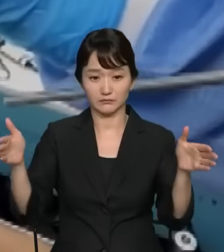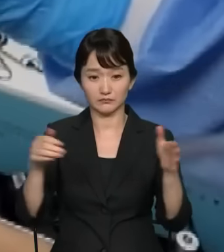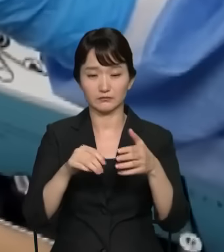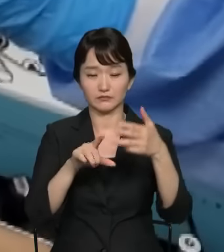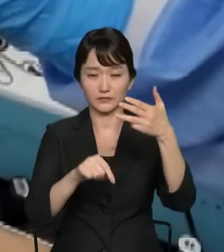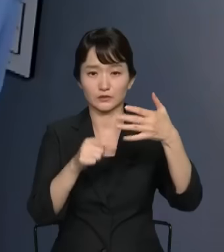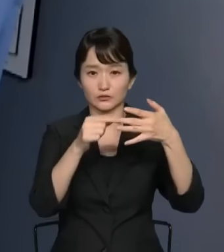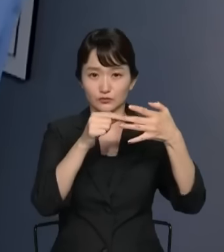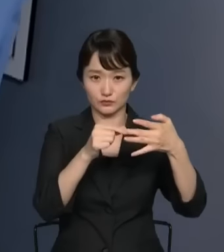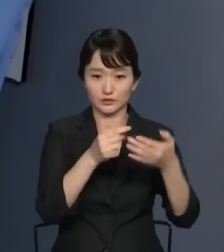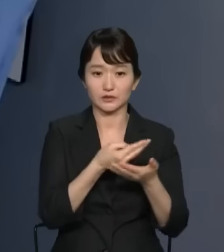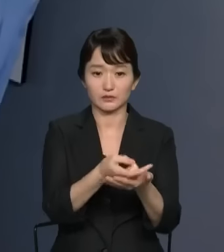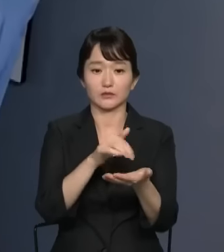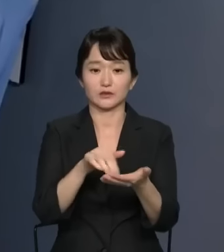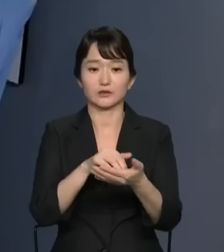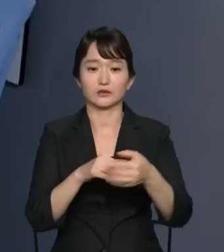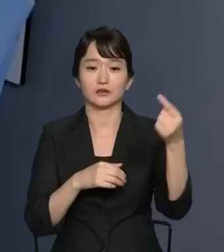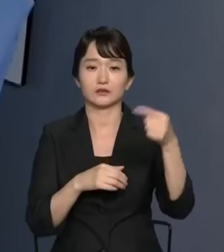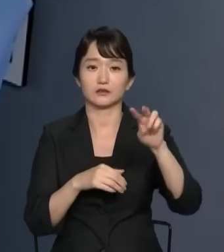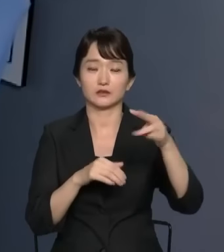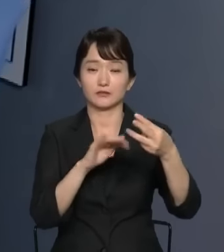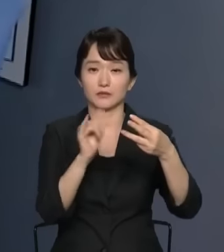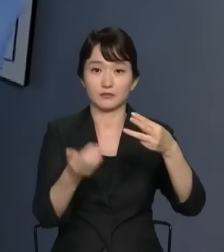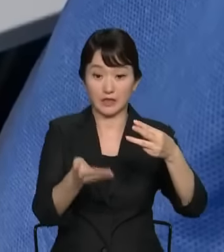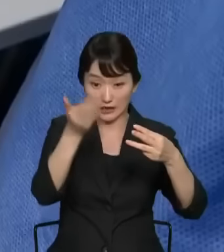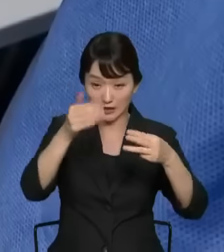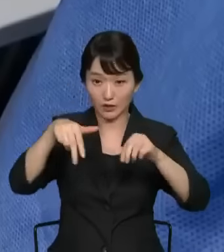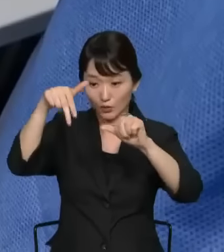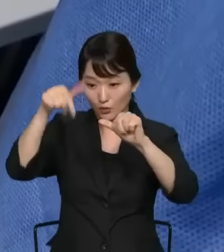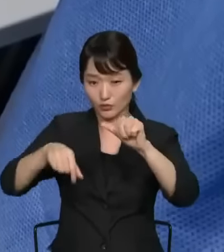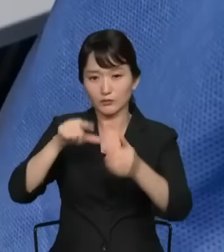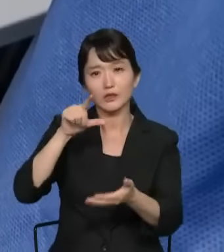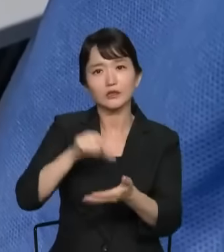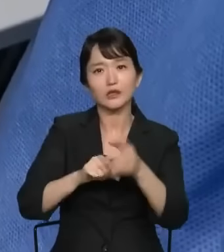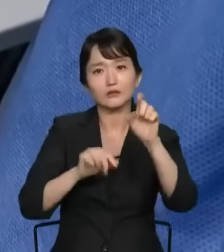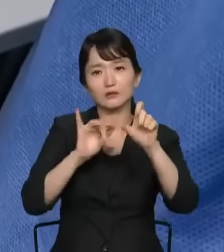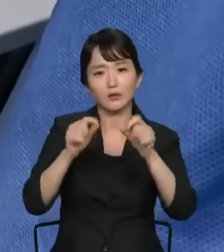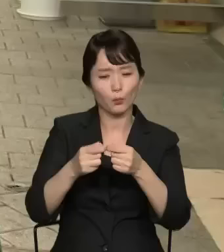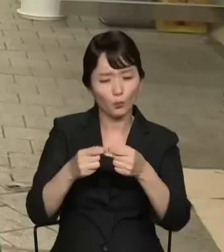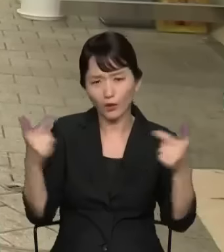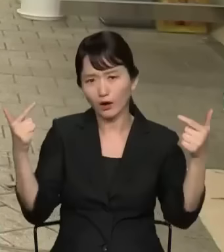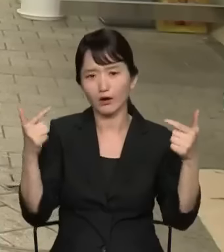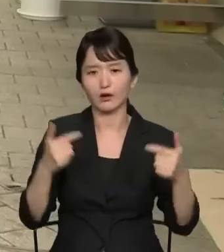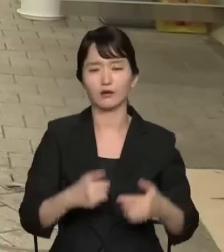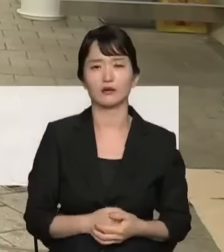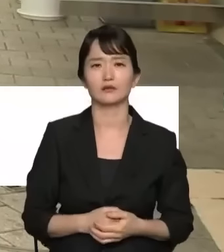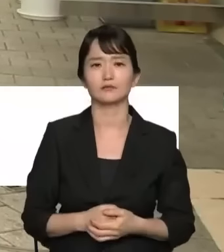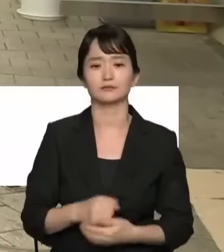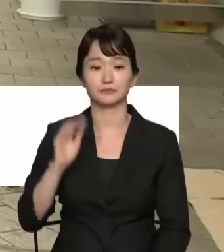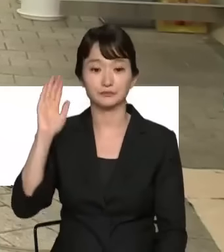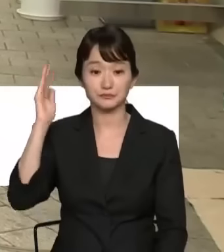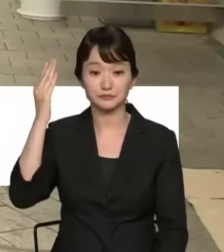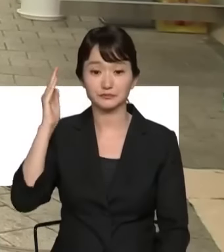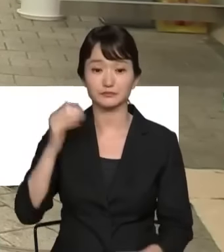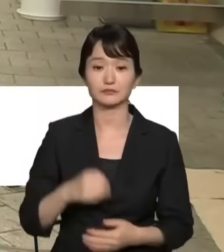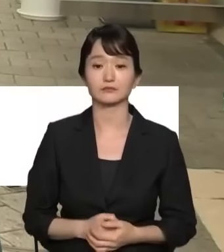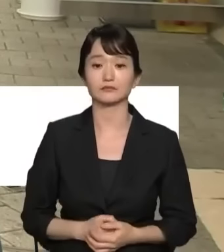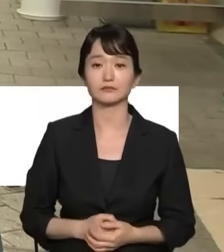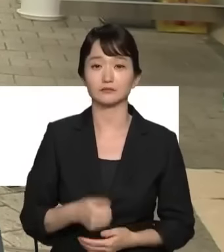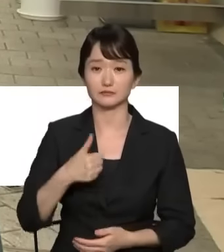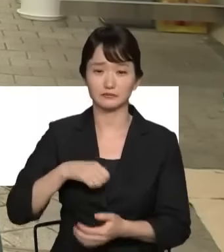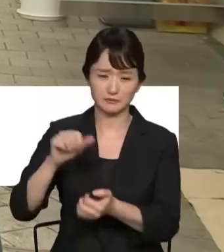기준으로 1300명을 훌쩍 넘었습니다 5주만에 약 15배 급증한 겁니다 최근에 보면은